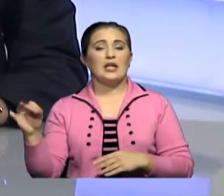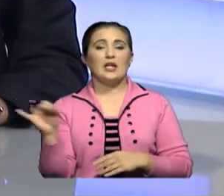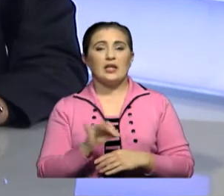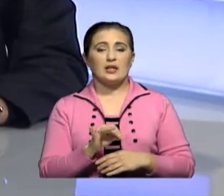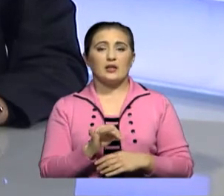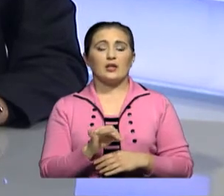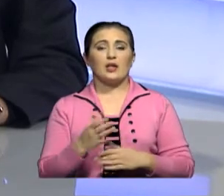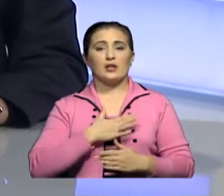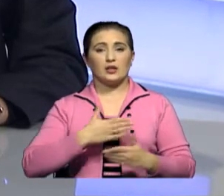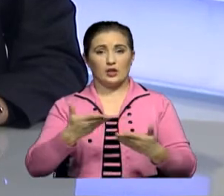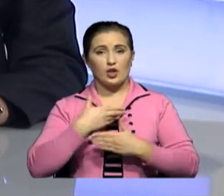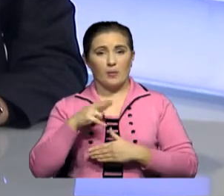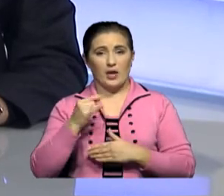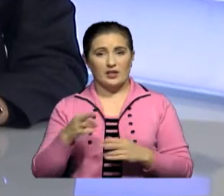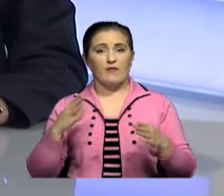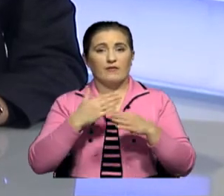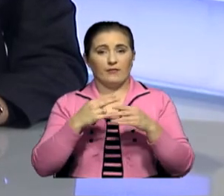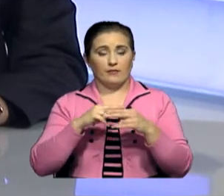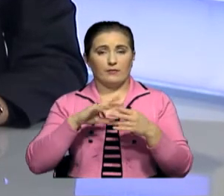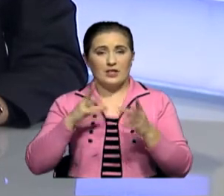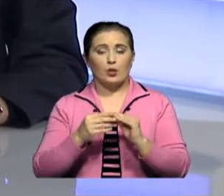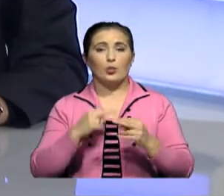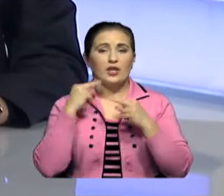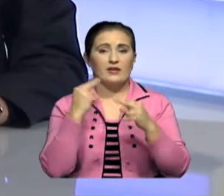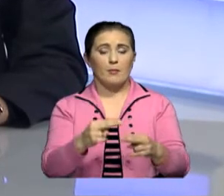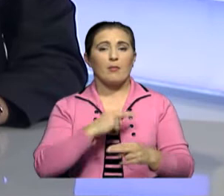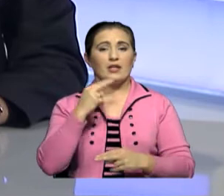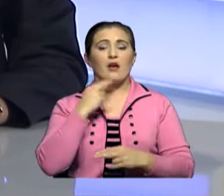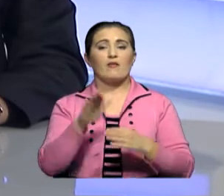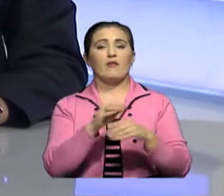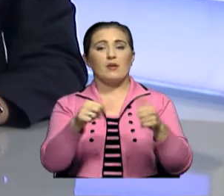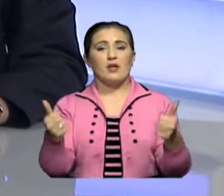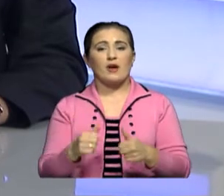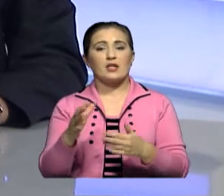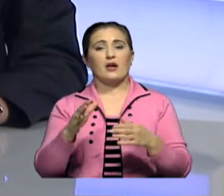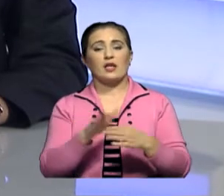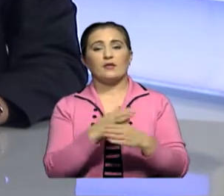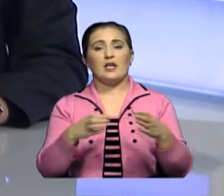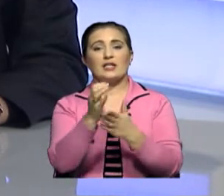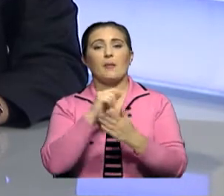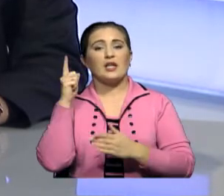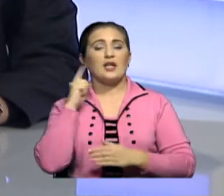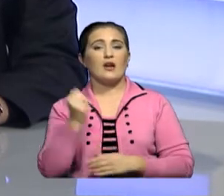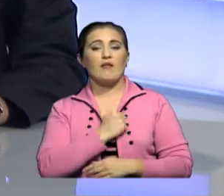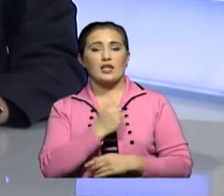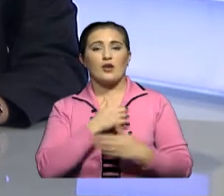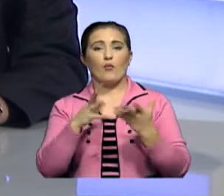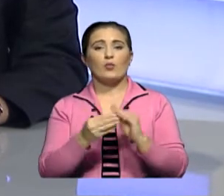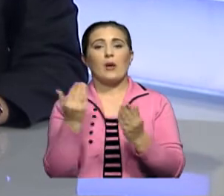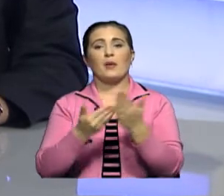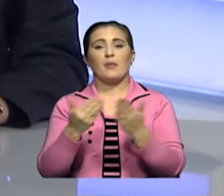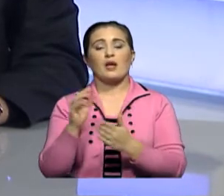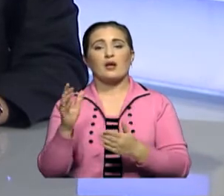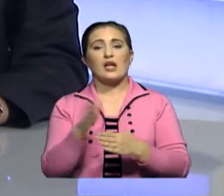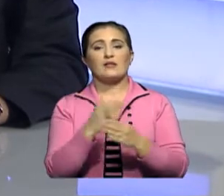наша партия в целом уделяет внимание формированию кадрового резерва и молодая гвардия в общем-то это пример кадрового